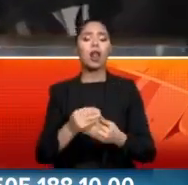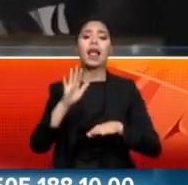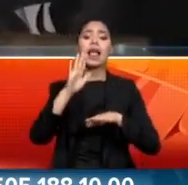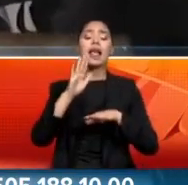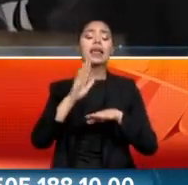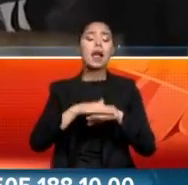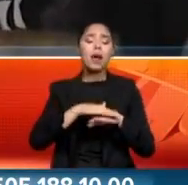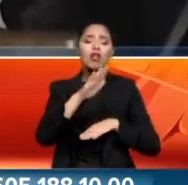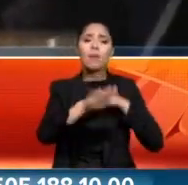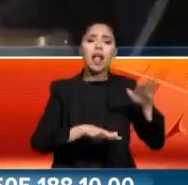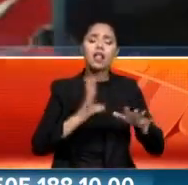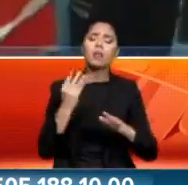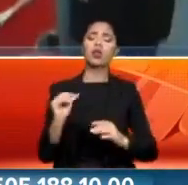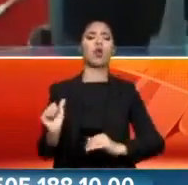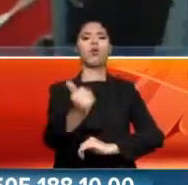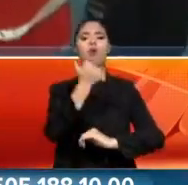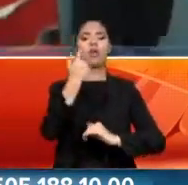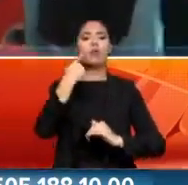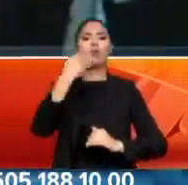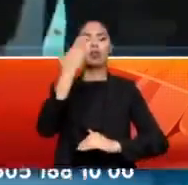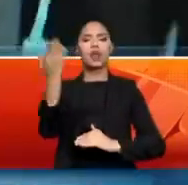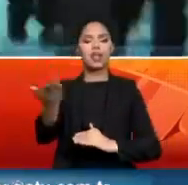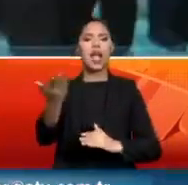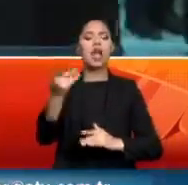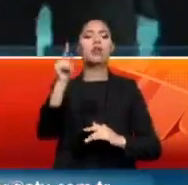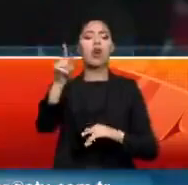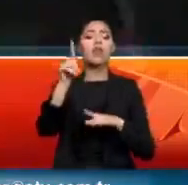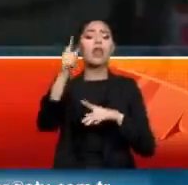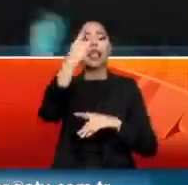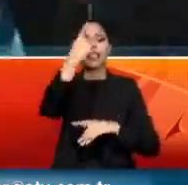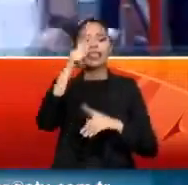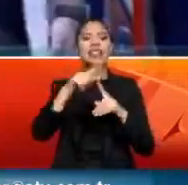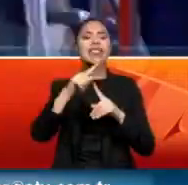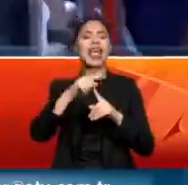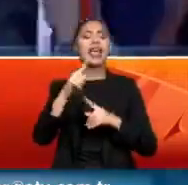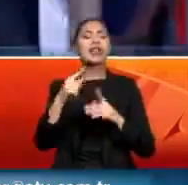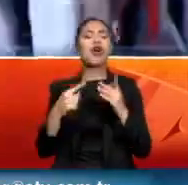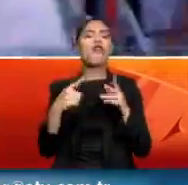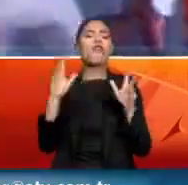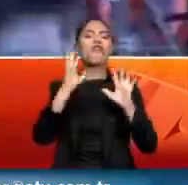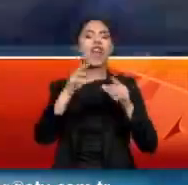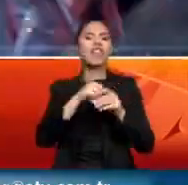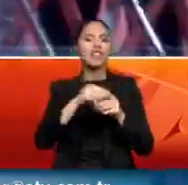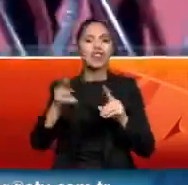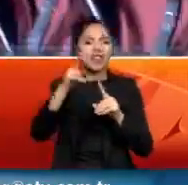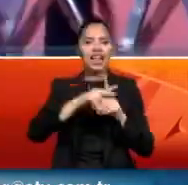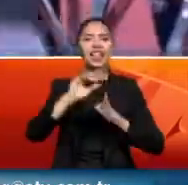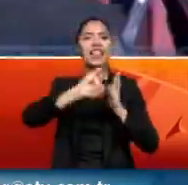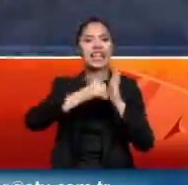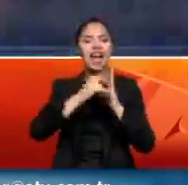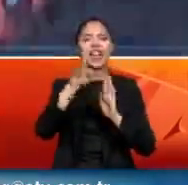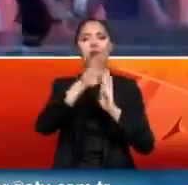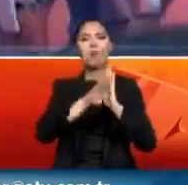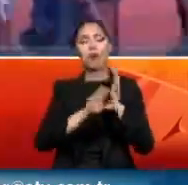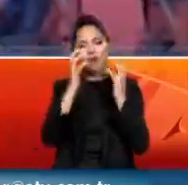atacağımız adımlar çok önemli. Cumhurbaşkanı Recep Tayyip Erdoğan'ın Teknofest için gittiği Gaziantep'te programı hayli